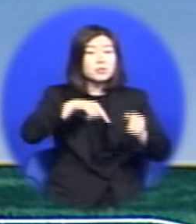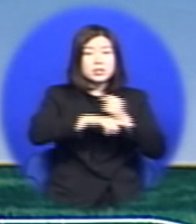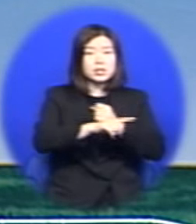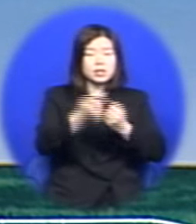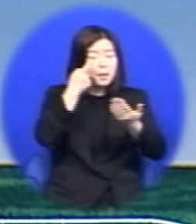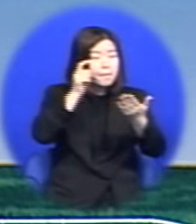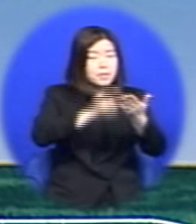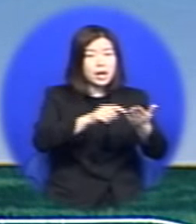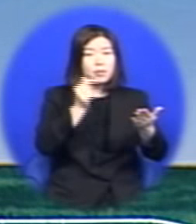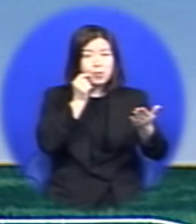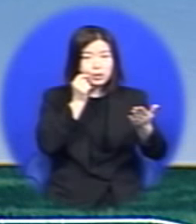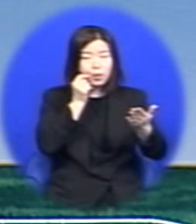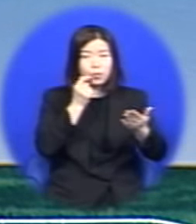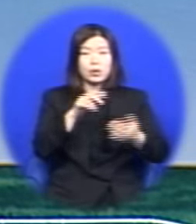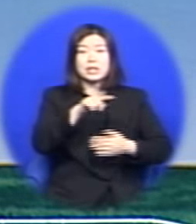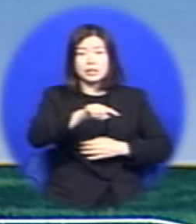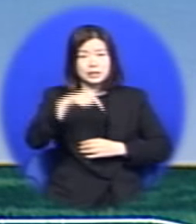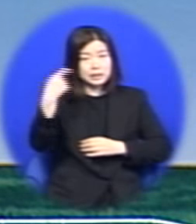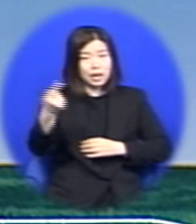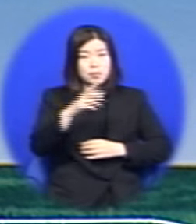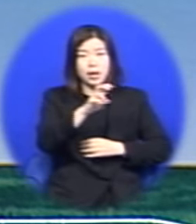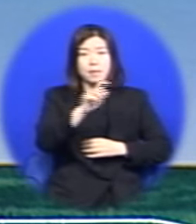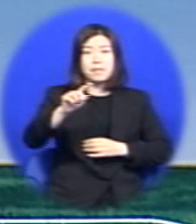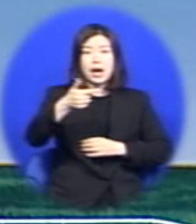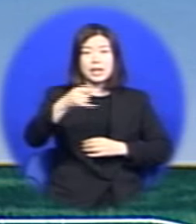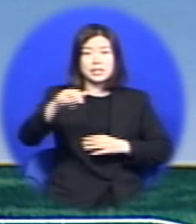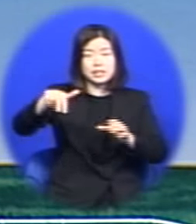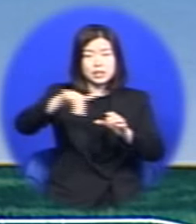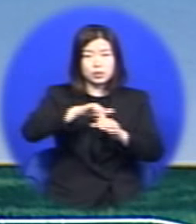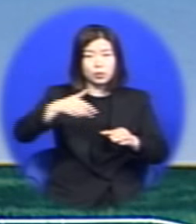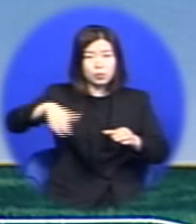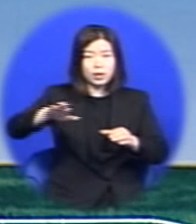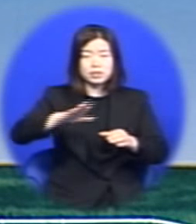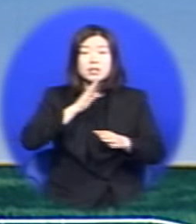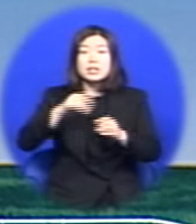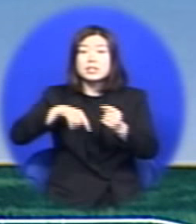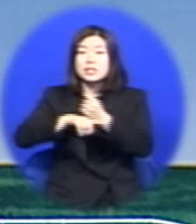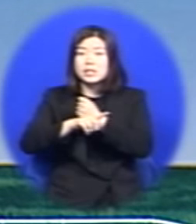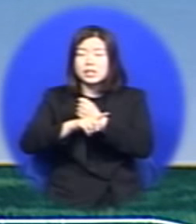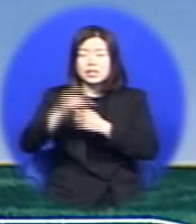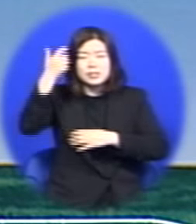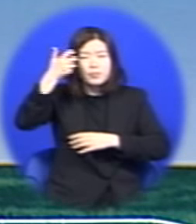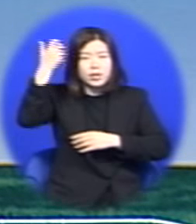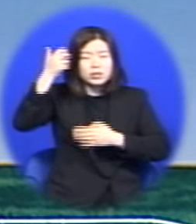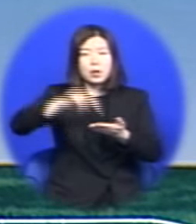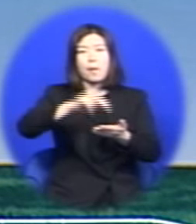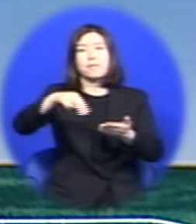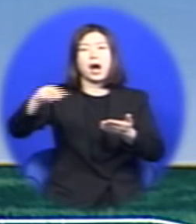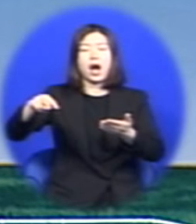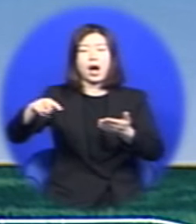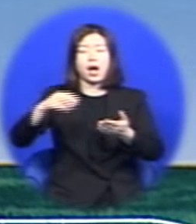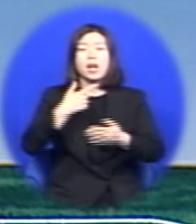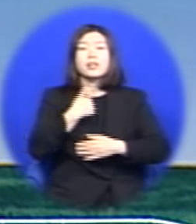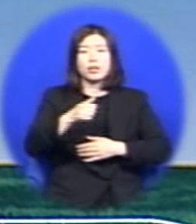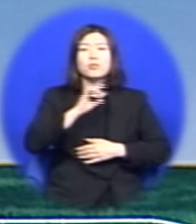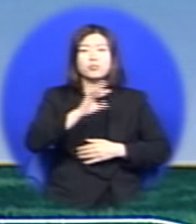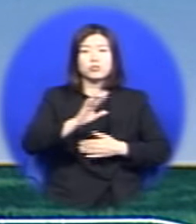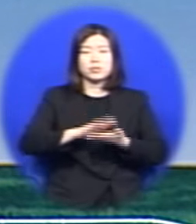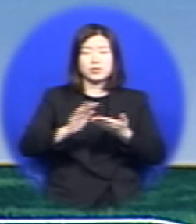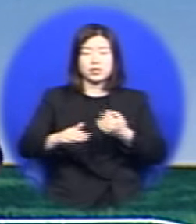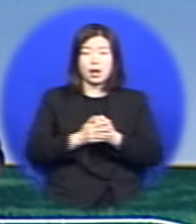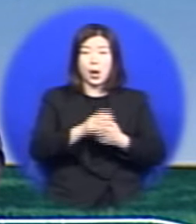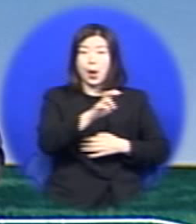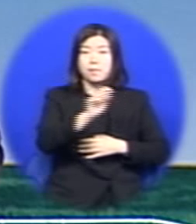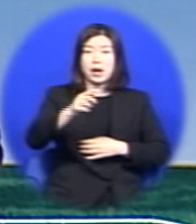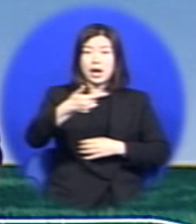못하고 그가 마니교라는 곳에 가서 거기서 진리를 찾았던 영적인 방황을 했던 것뿐입니다.